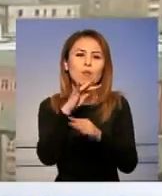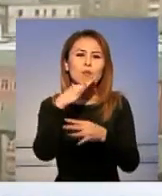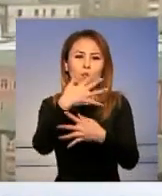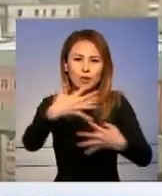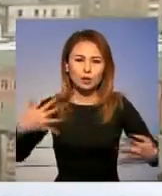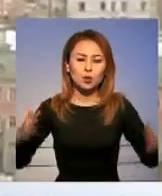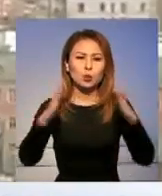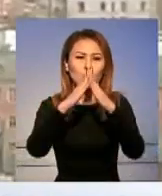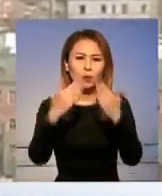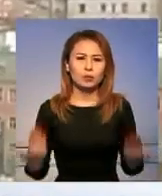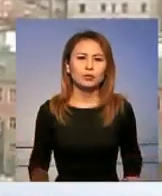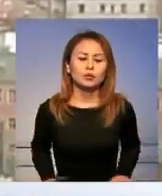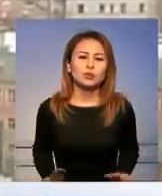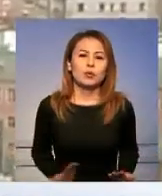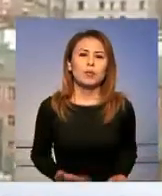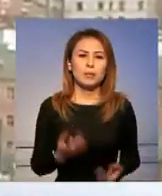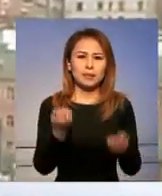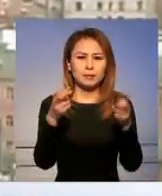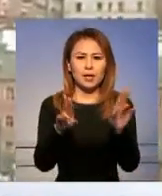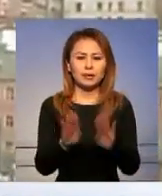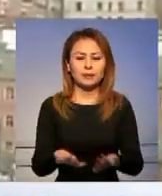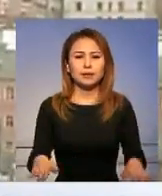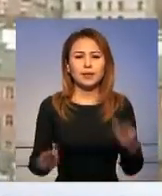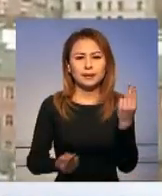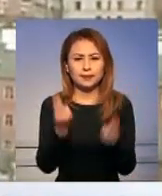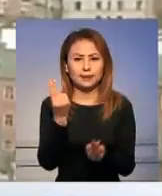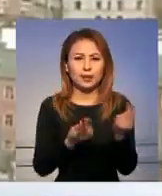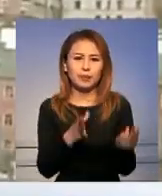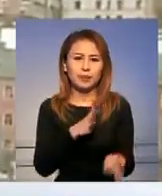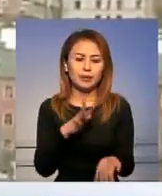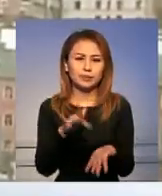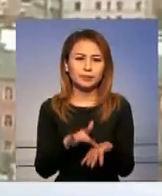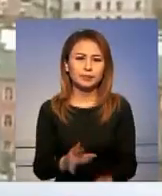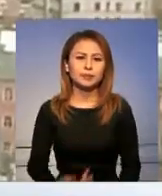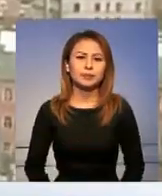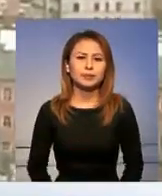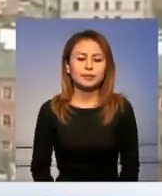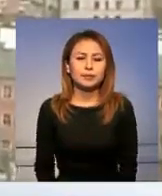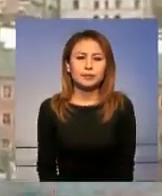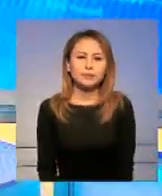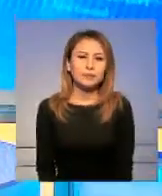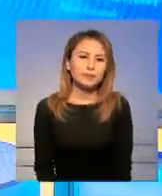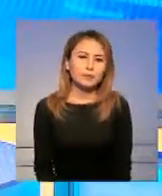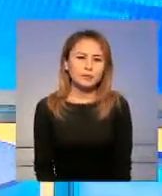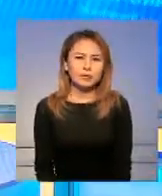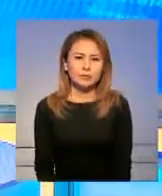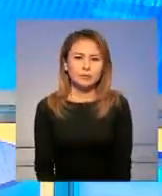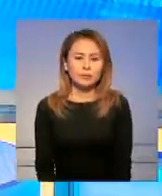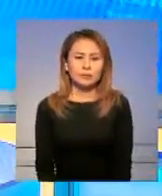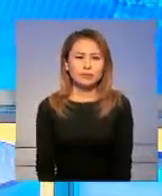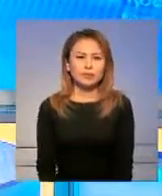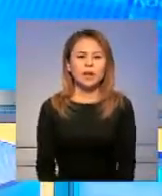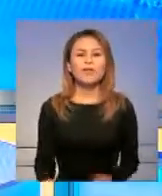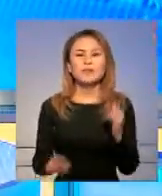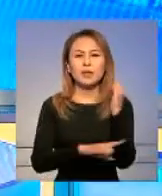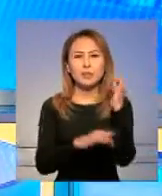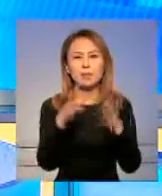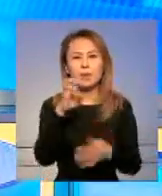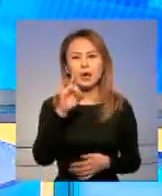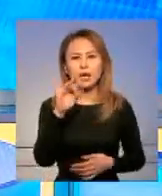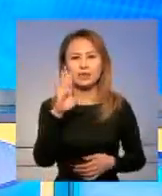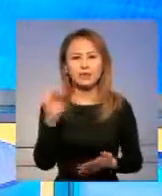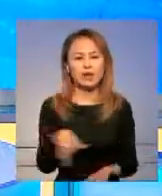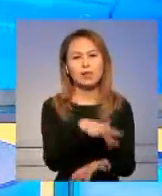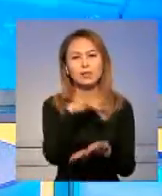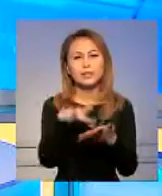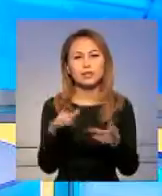көпқабатты ғимараттың бірінде бүлдіршіндерге арналған ойын-сауық орталығы болған. Филиппиннің Моравия